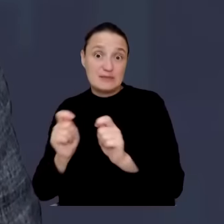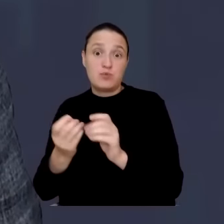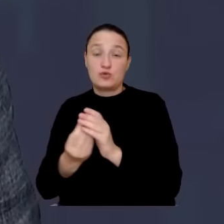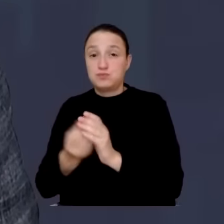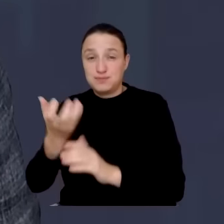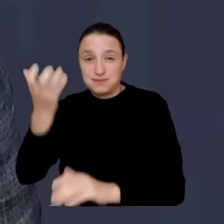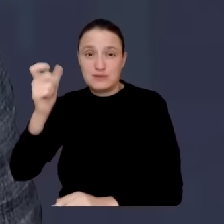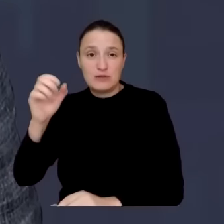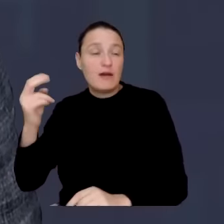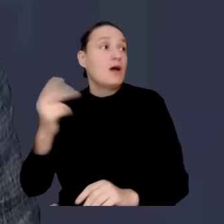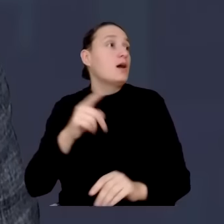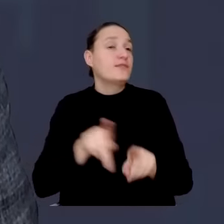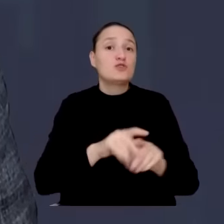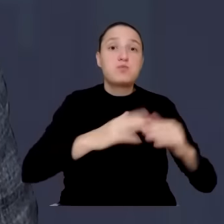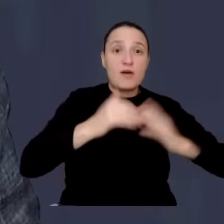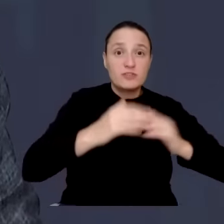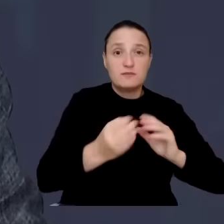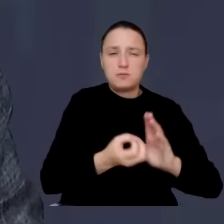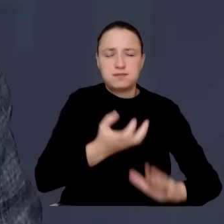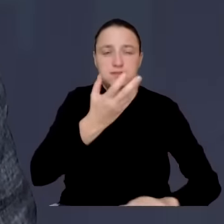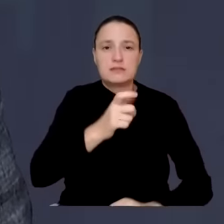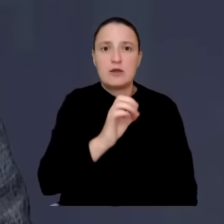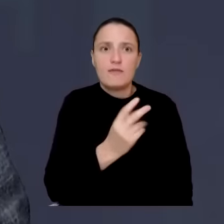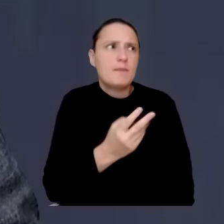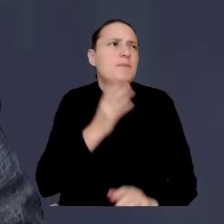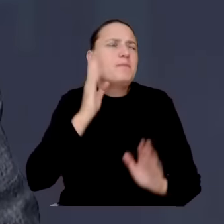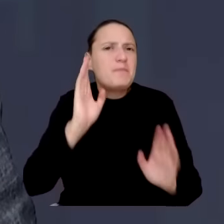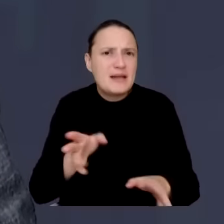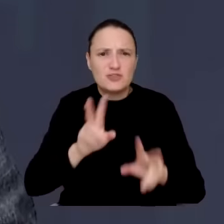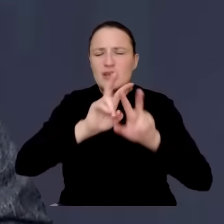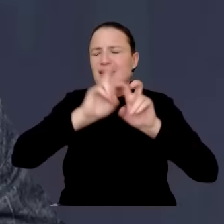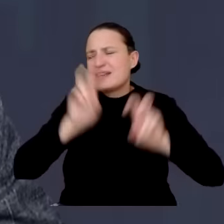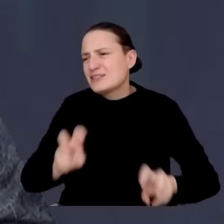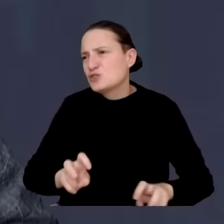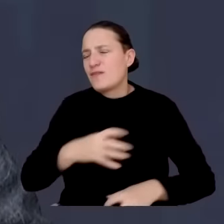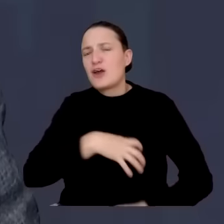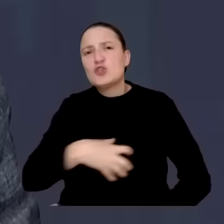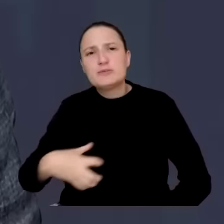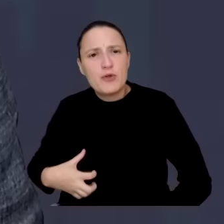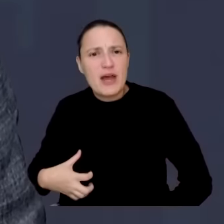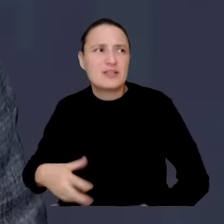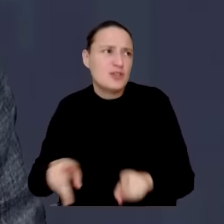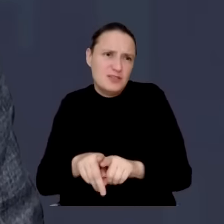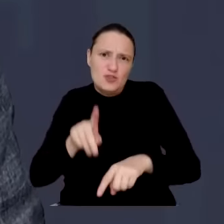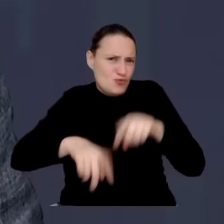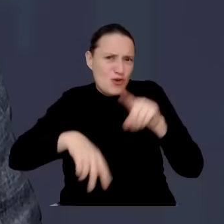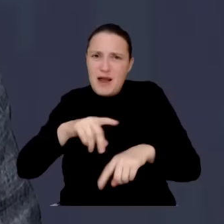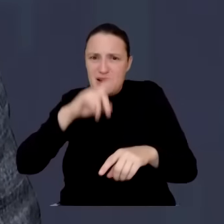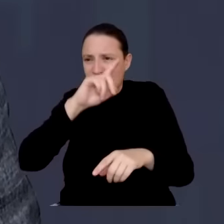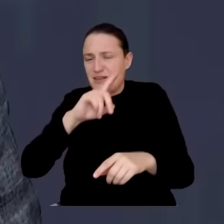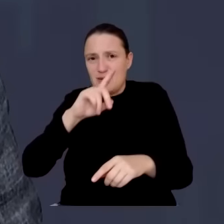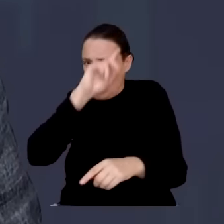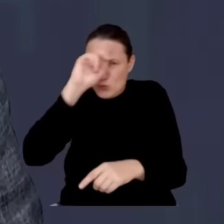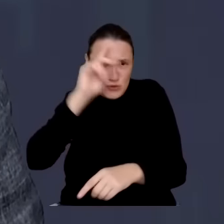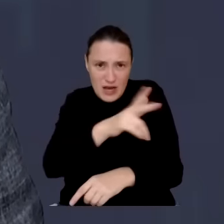budownictwo doprowadzi do do do katastrofy zarówno gospodarcze jak i po prostu normalnie w kieszeniach